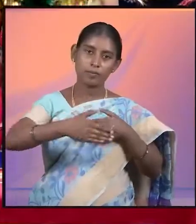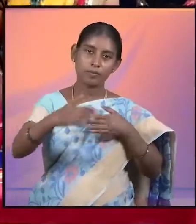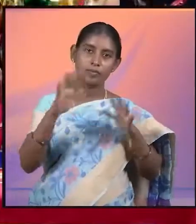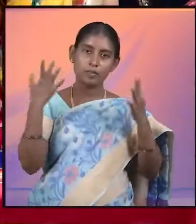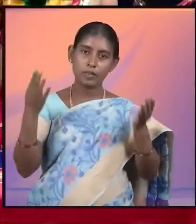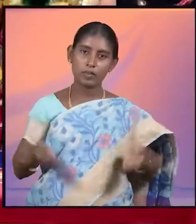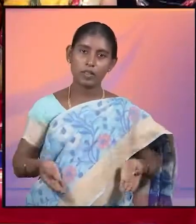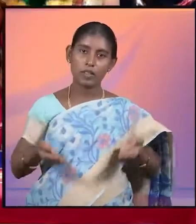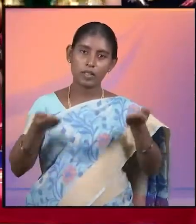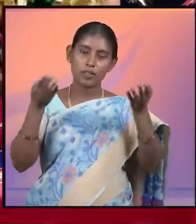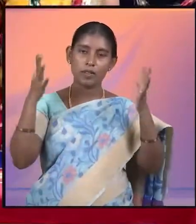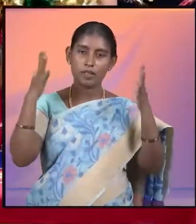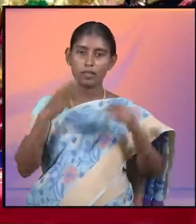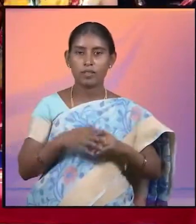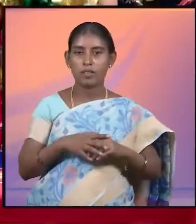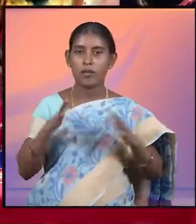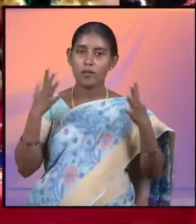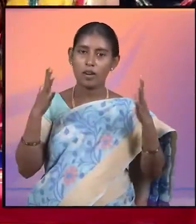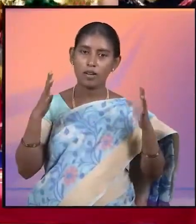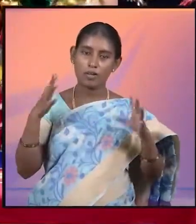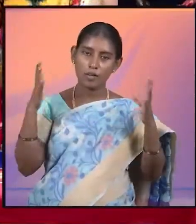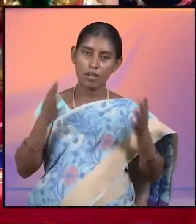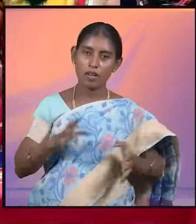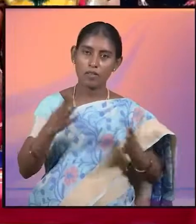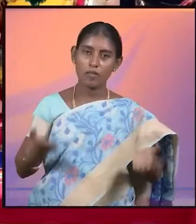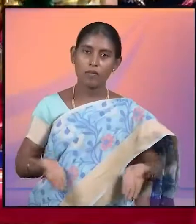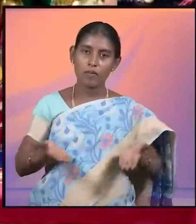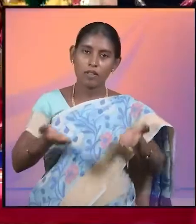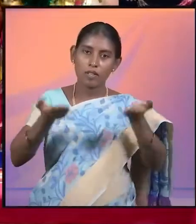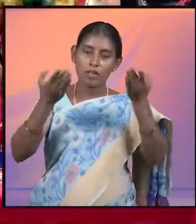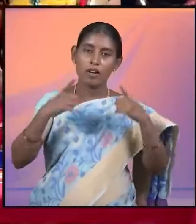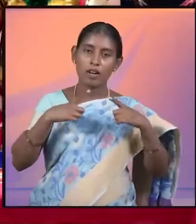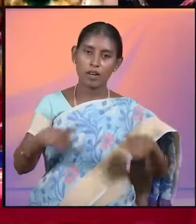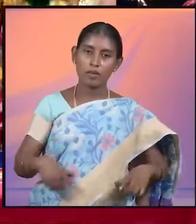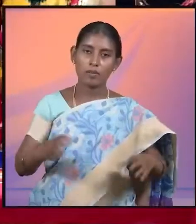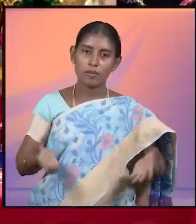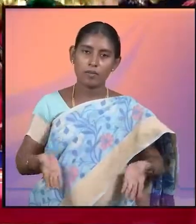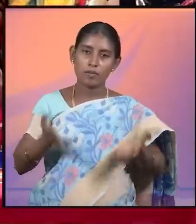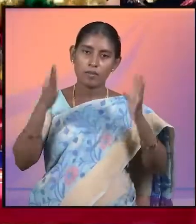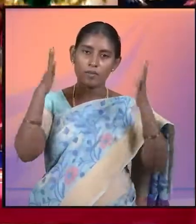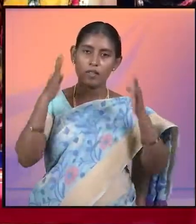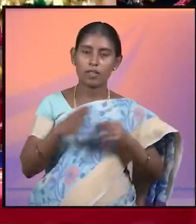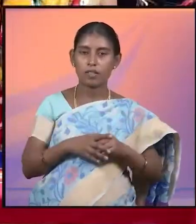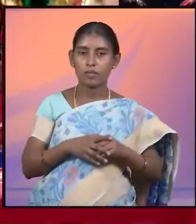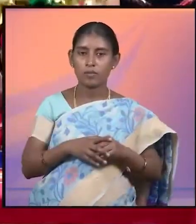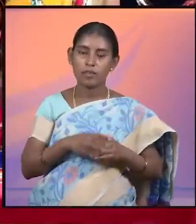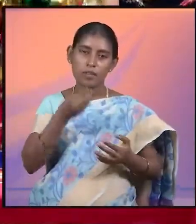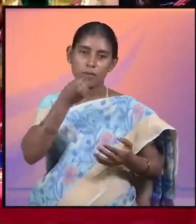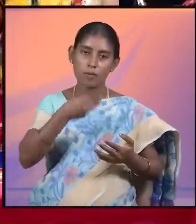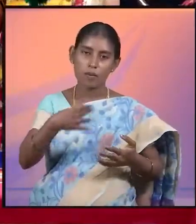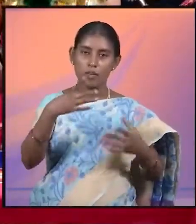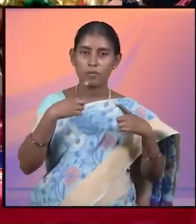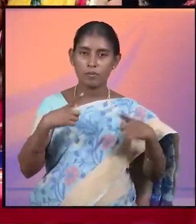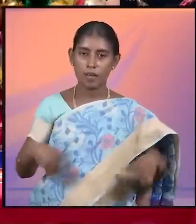வாழியவே, வாழிய வாழிய வாழியவே, வாழிய வாழிய வாழியவே, வாழிய வாழிய வாழியவே,